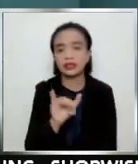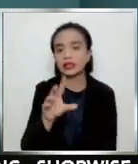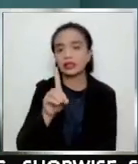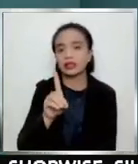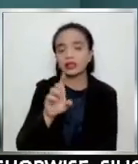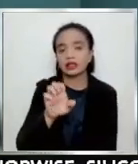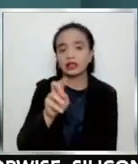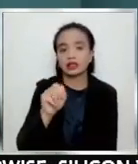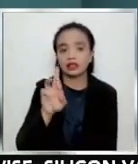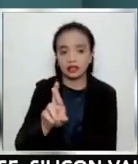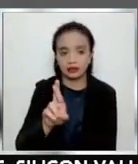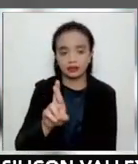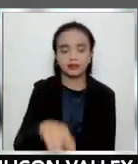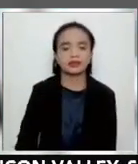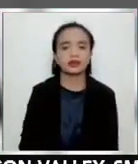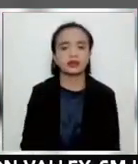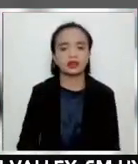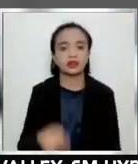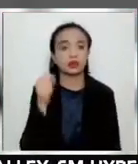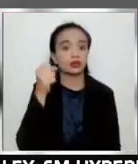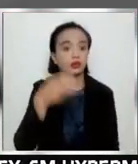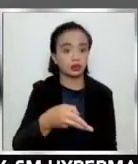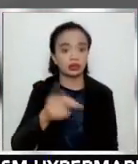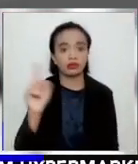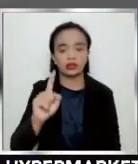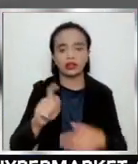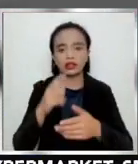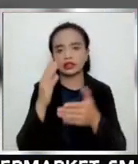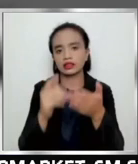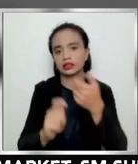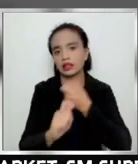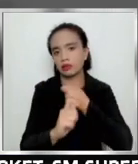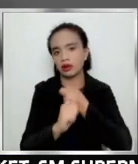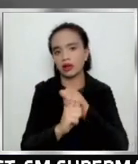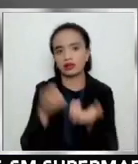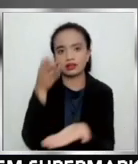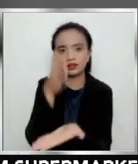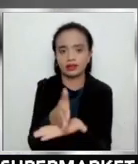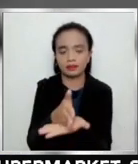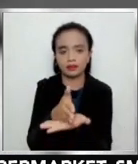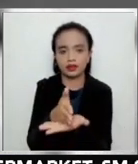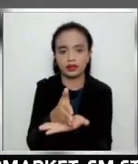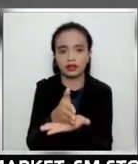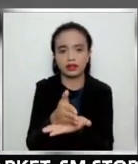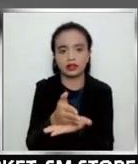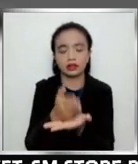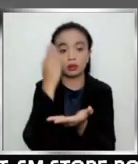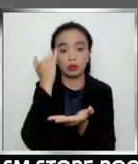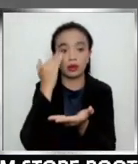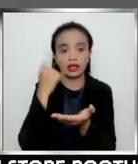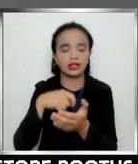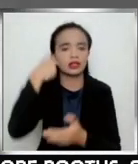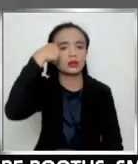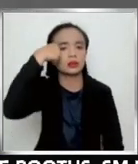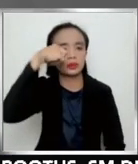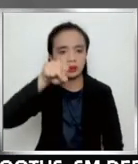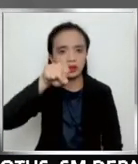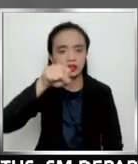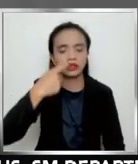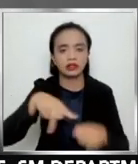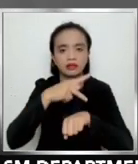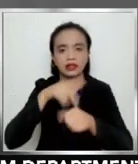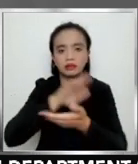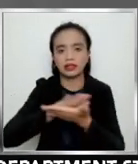Bureau, ipinag-utos ang pansamantalang pagpapatigil ng operasyon ng Metro Waste dahil sa paglabag sa Philippine Clean Water Act